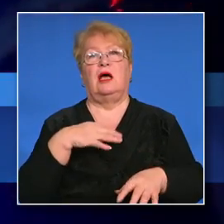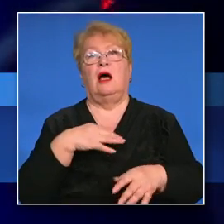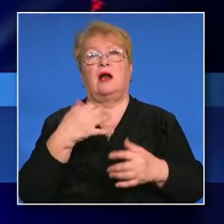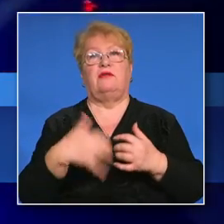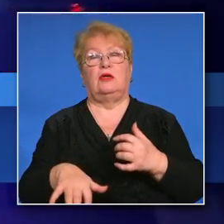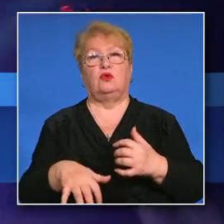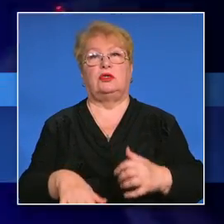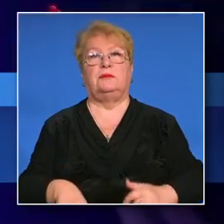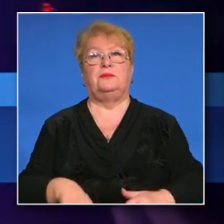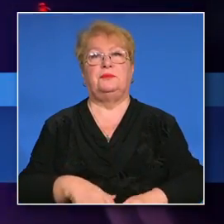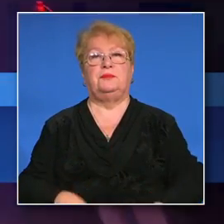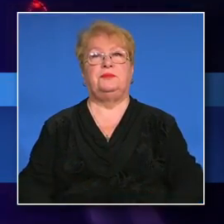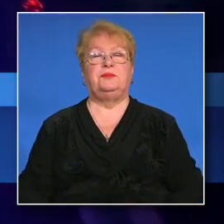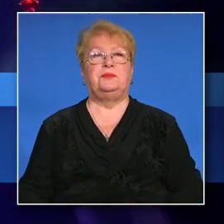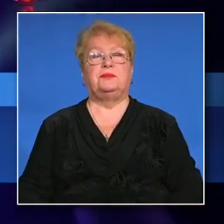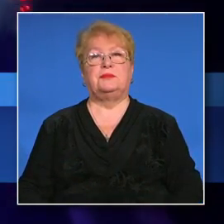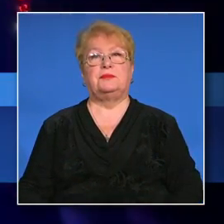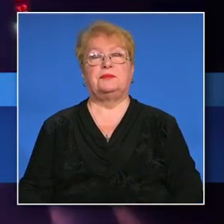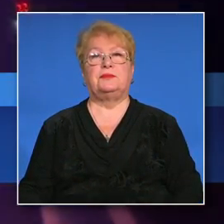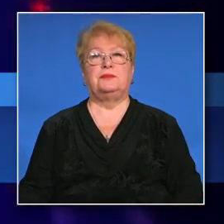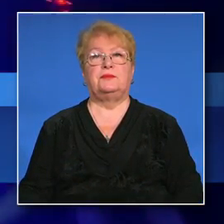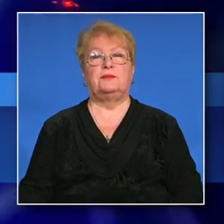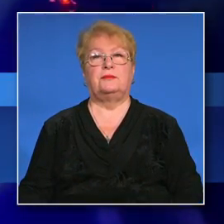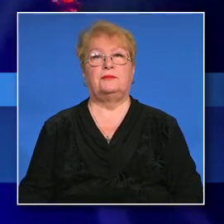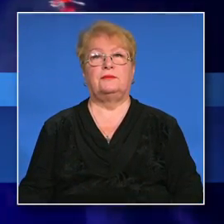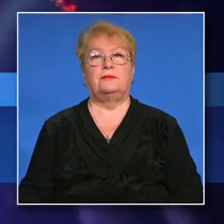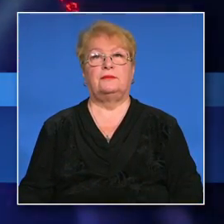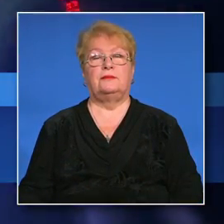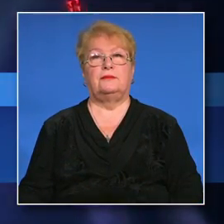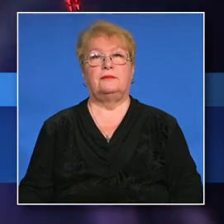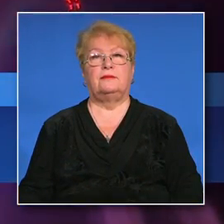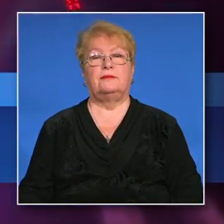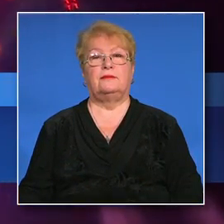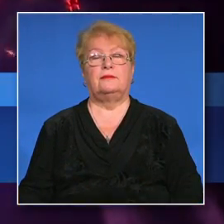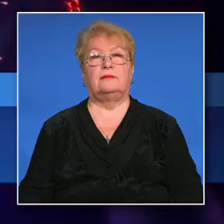Анна Кустачева, Даниил Дроботов, Валерий Гапанько, Сергей Жиленко. Новости недели.